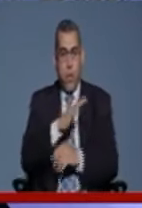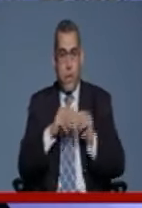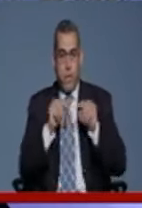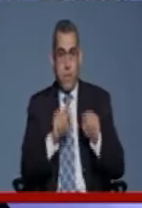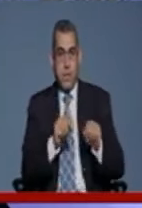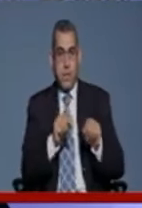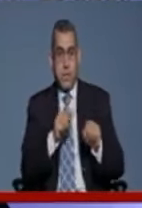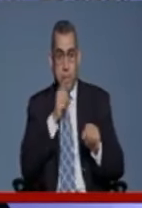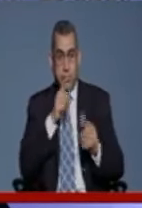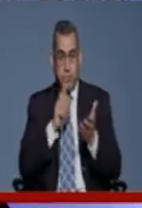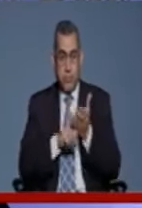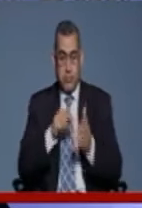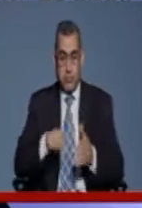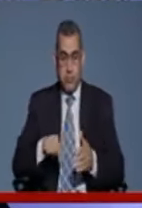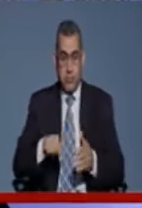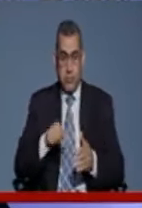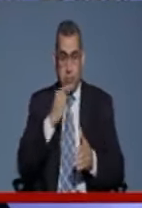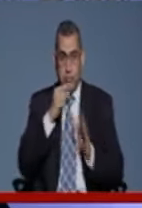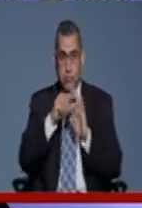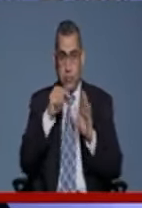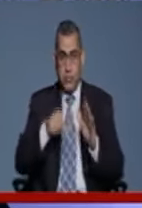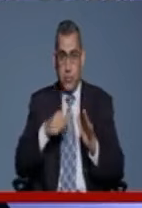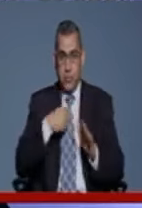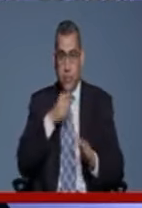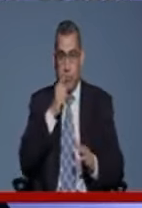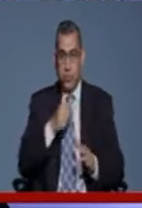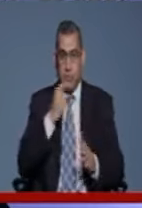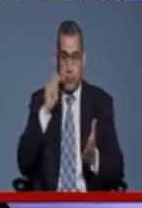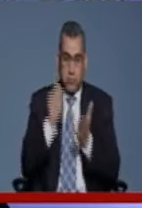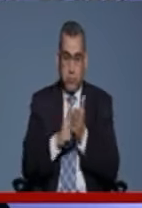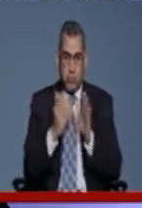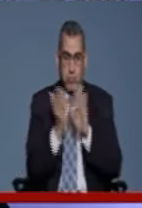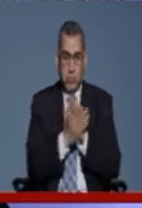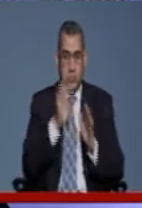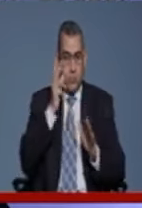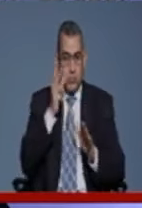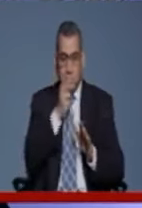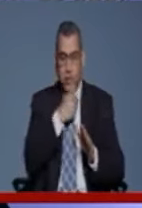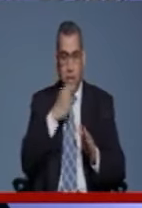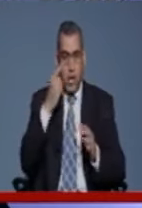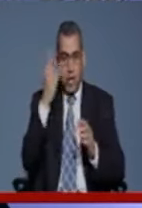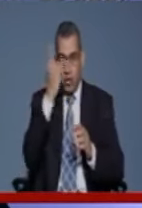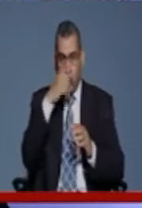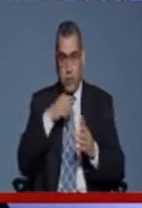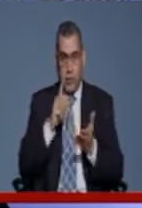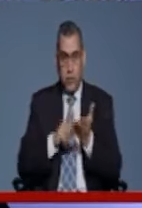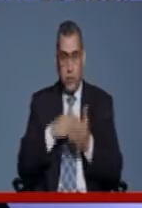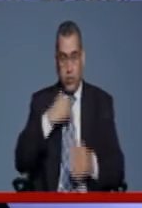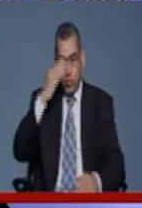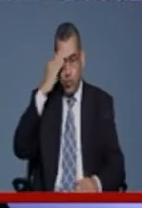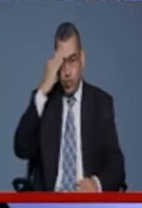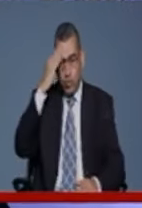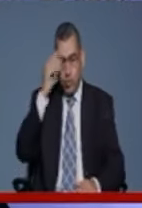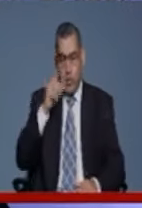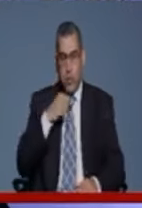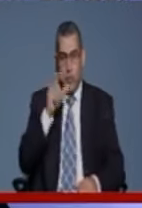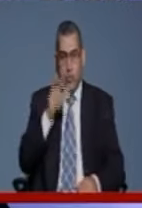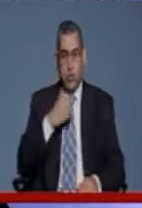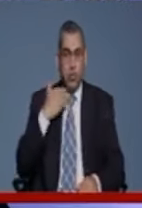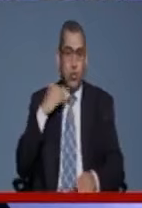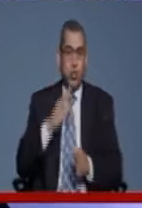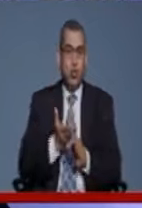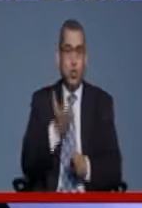هذه المناسبه التي يحفظها التاريخ لهيئه الشرطه، نتذكر بقطر العرفان شهدائنا